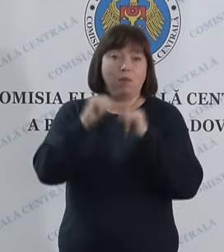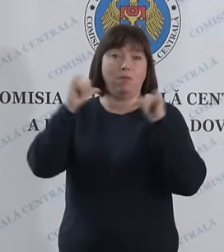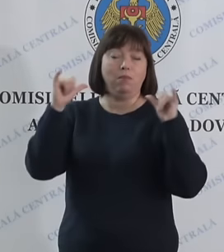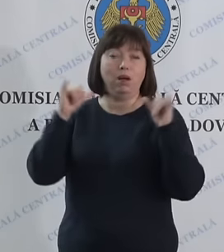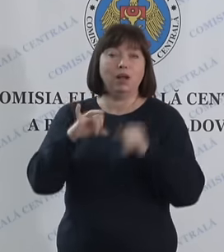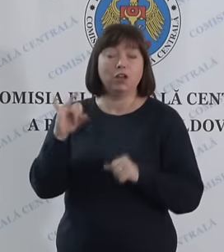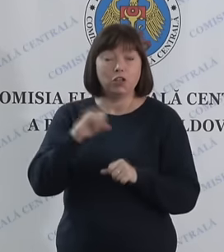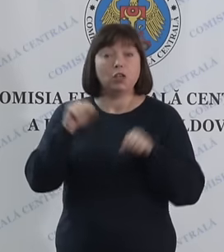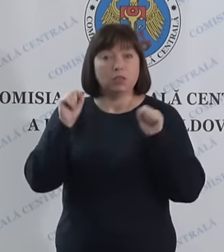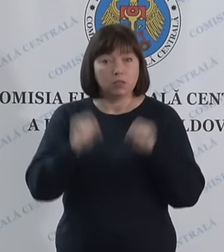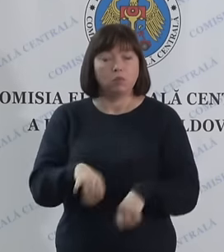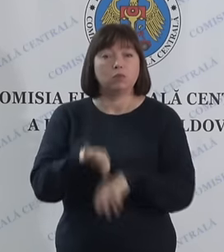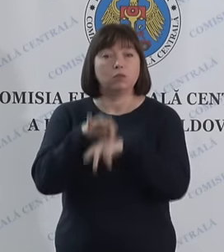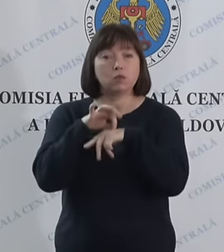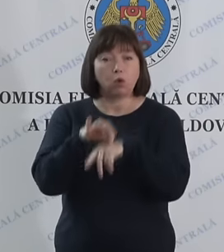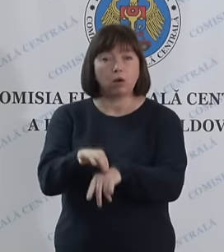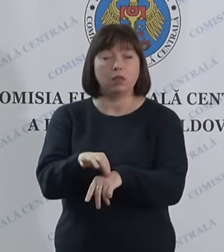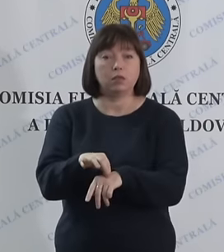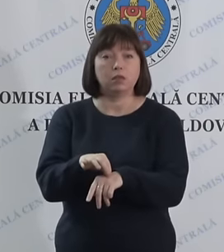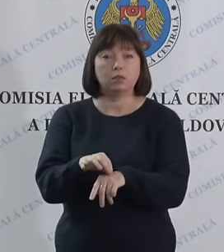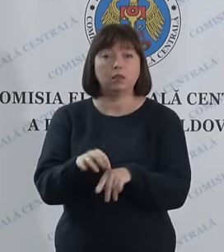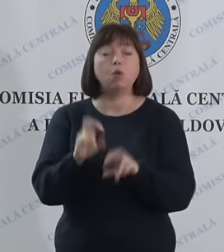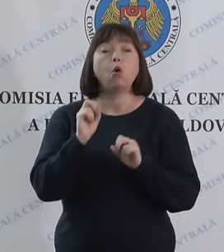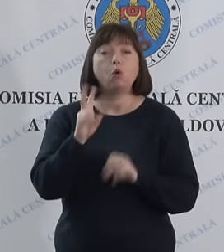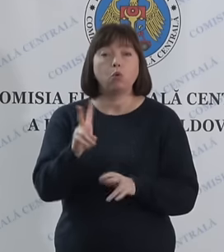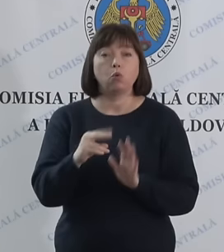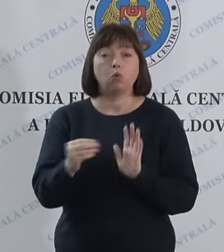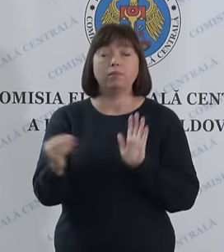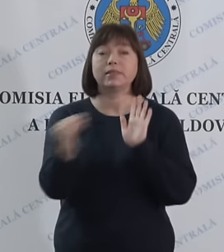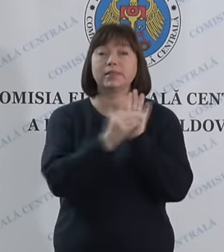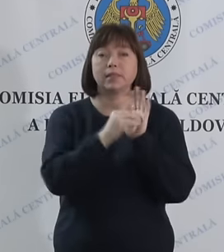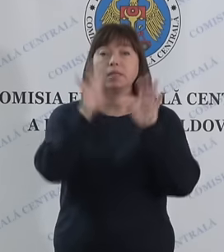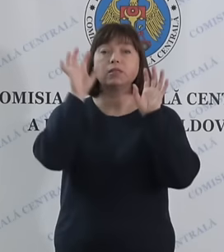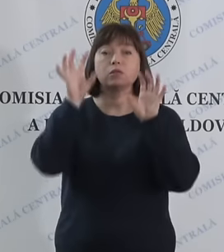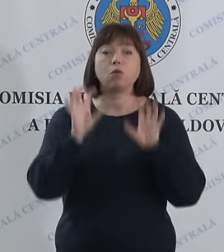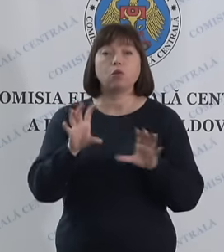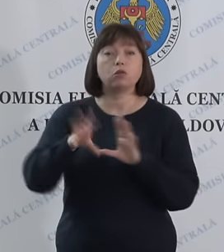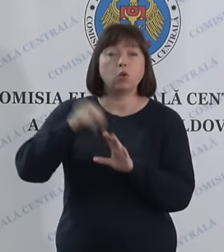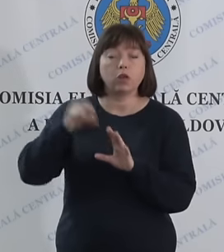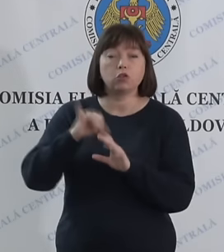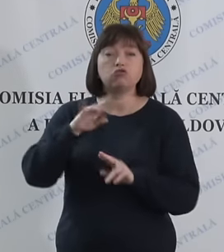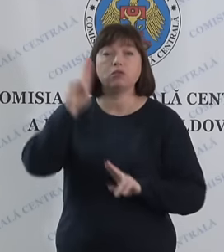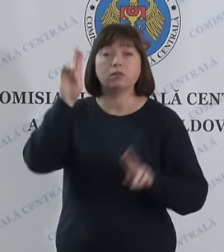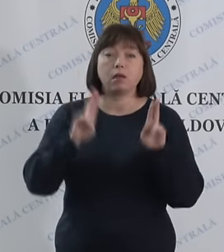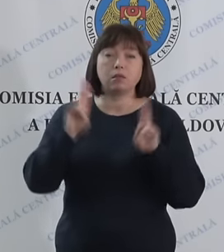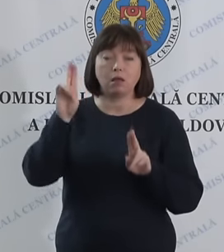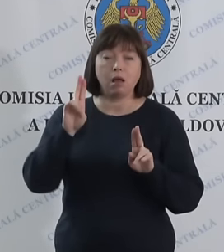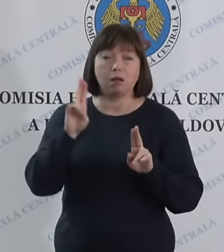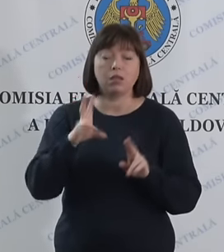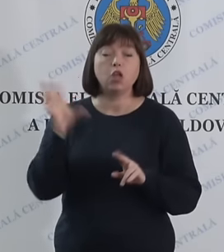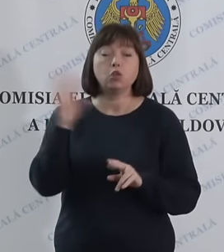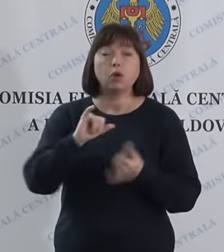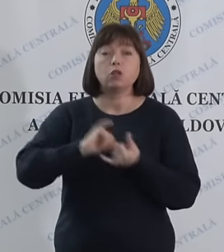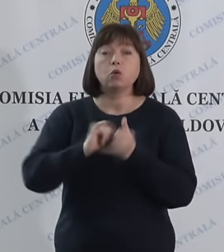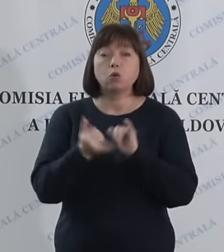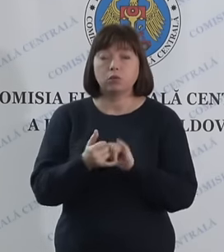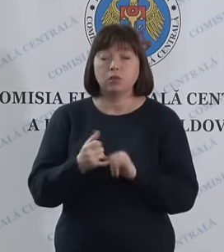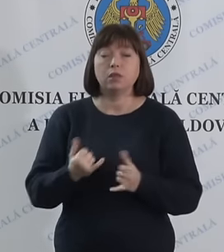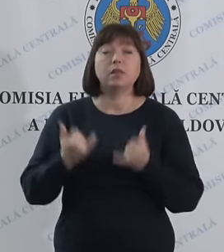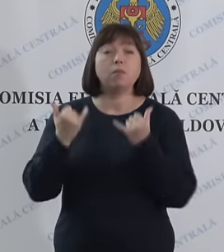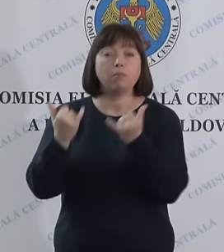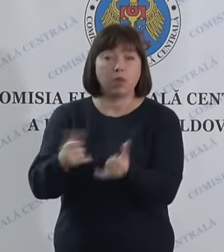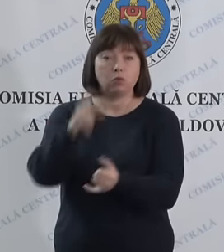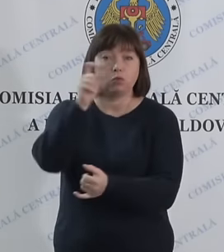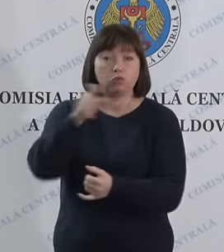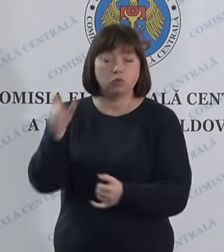dar și să putem să organizăm, așa după cum spune codul electoral și standardele, toate condițiile pentru ca